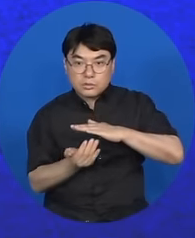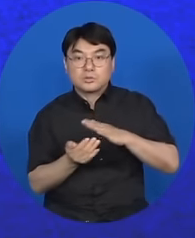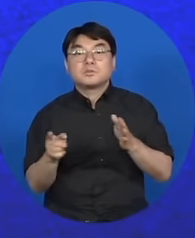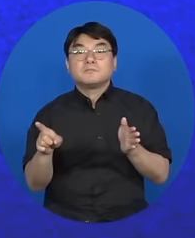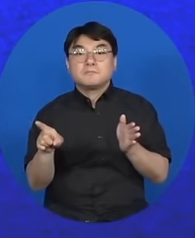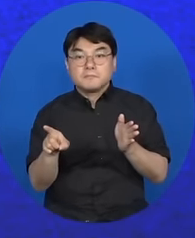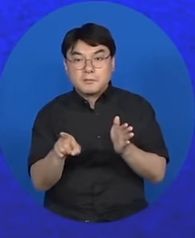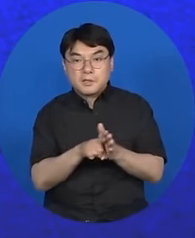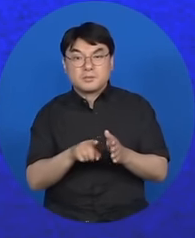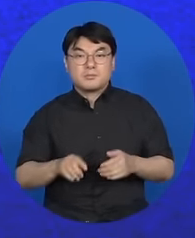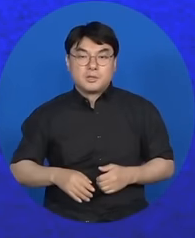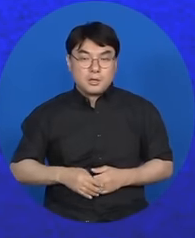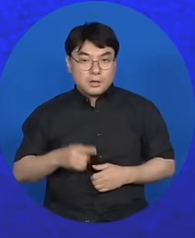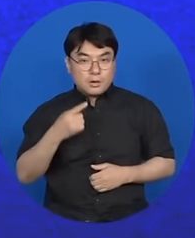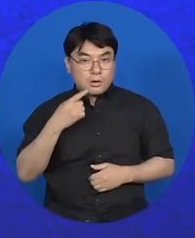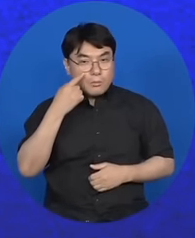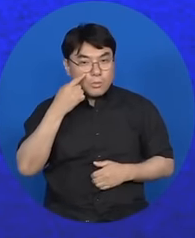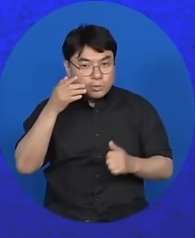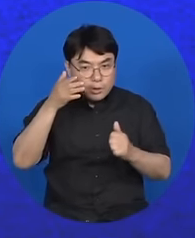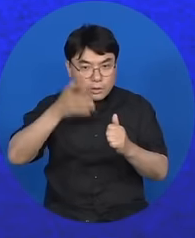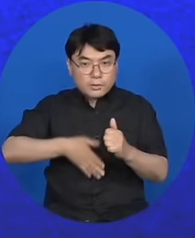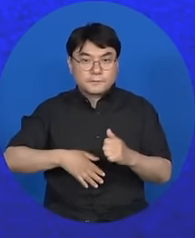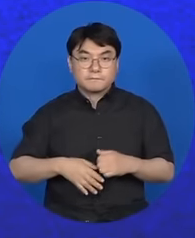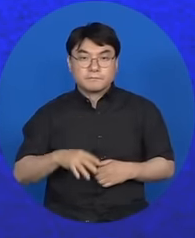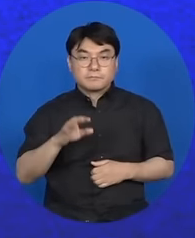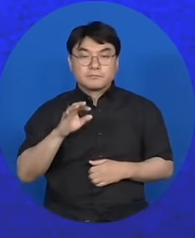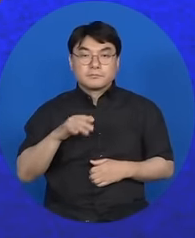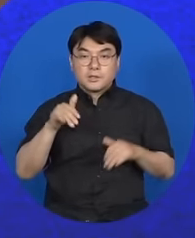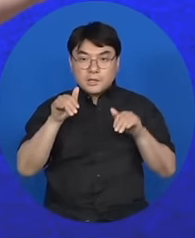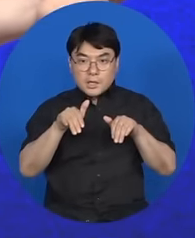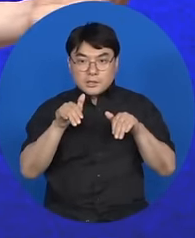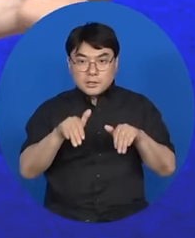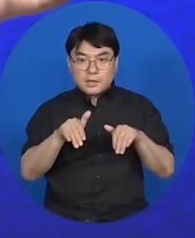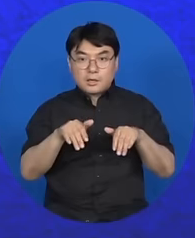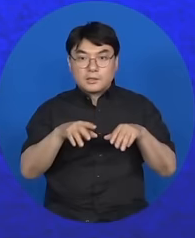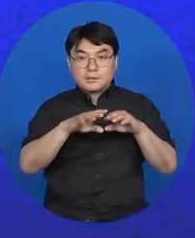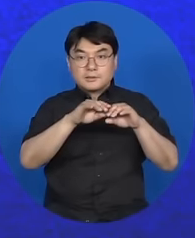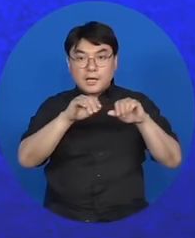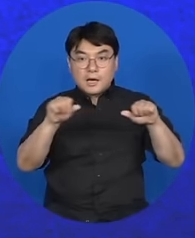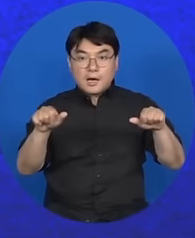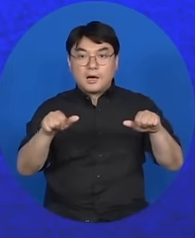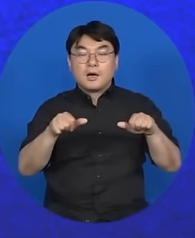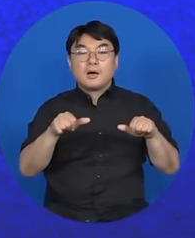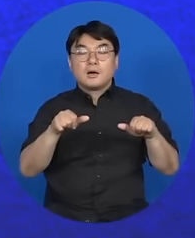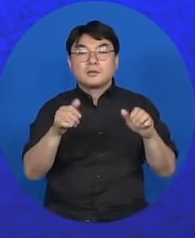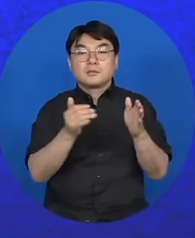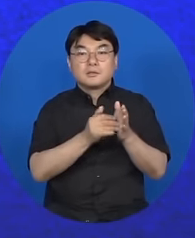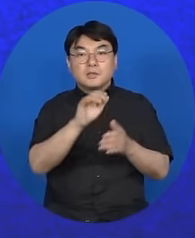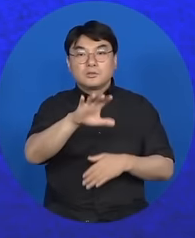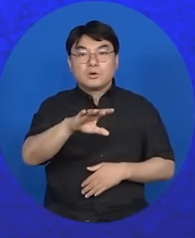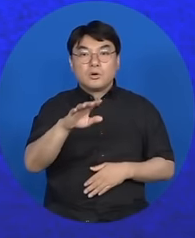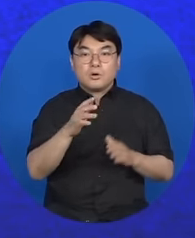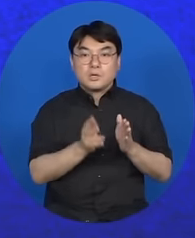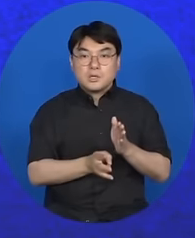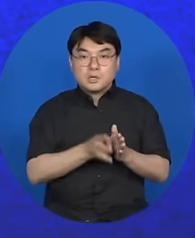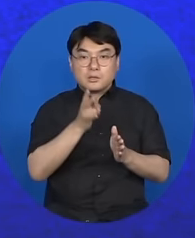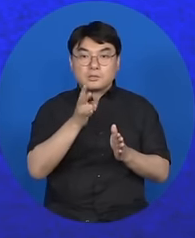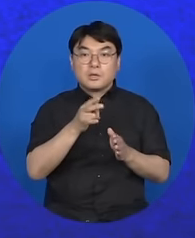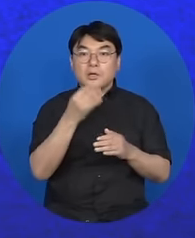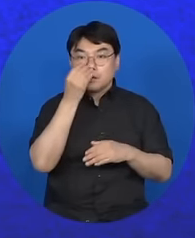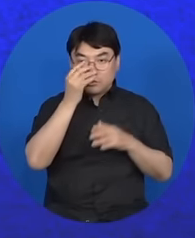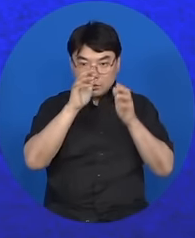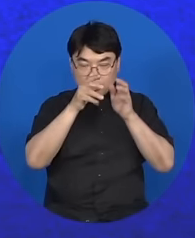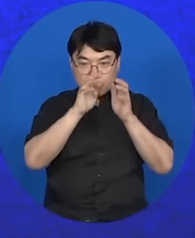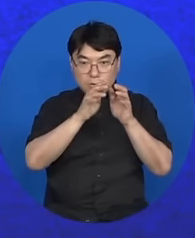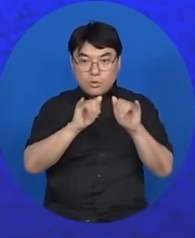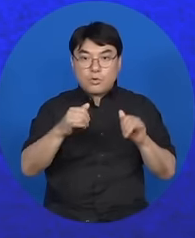믿습니다. 여러분 보세요. 에티오피아 이 사람이 땅끝에서 이스라엘로 왔어요. 돌아가는 것을 성령은 놓치지 않고